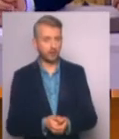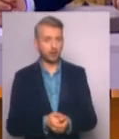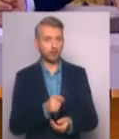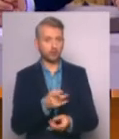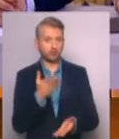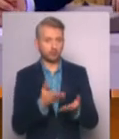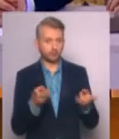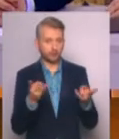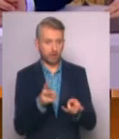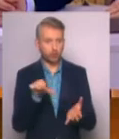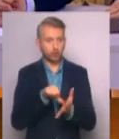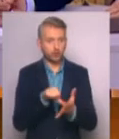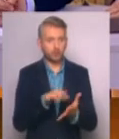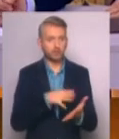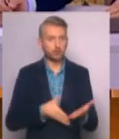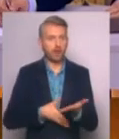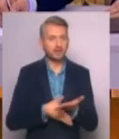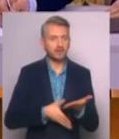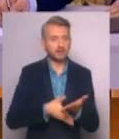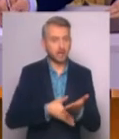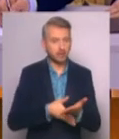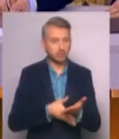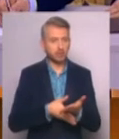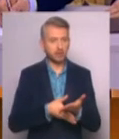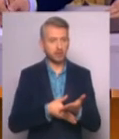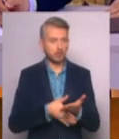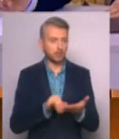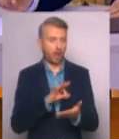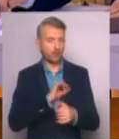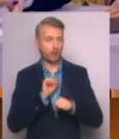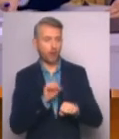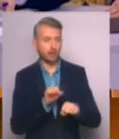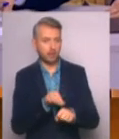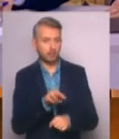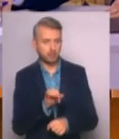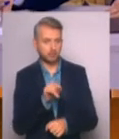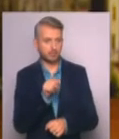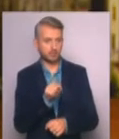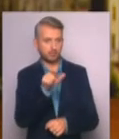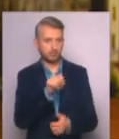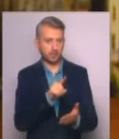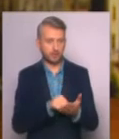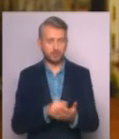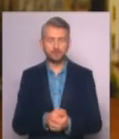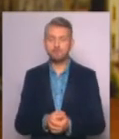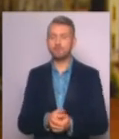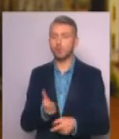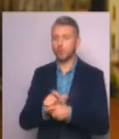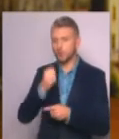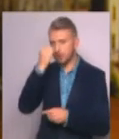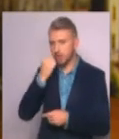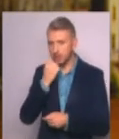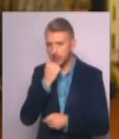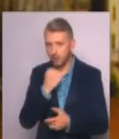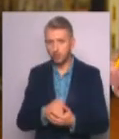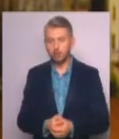нам долучитися, бути асистентами і, по суті, адвокатами. Це в цьому питанні. Звичайно. Так, дуже дякую, пане